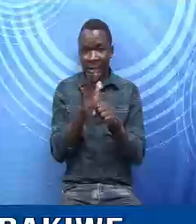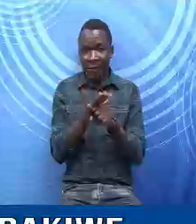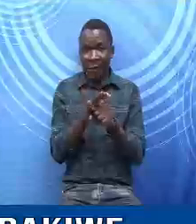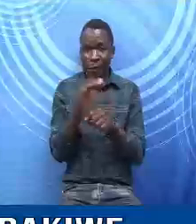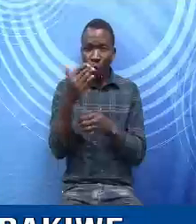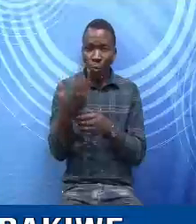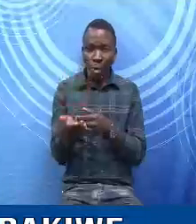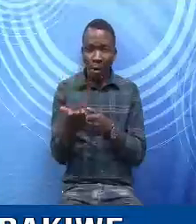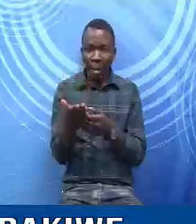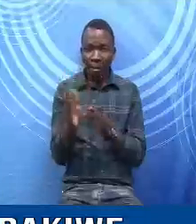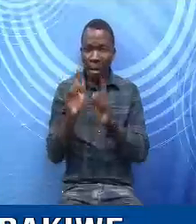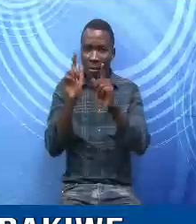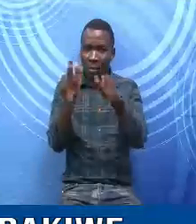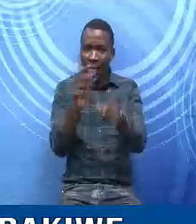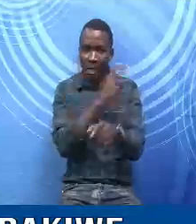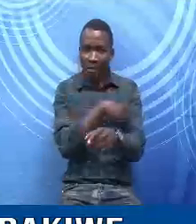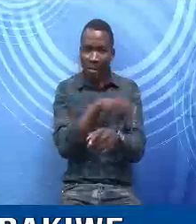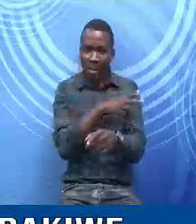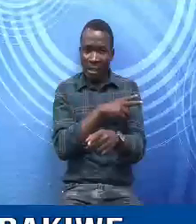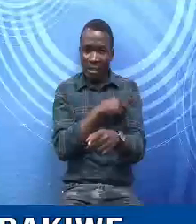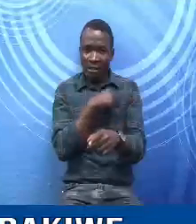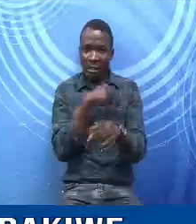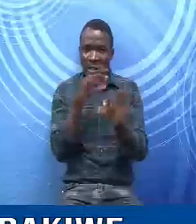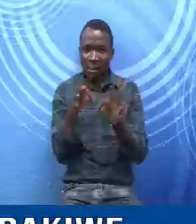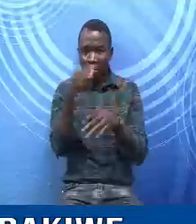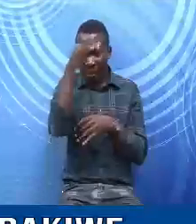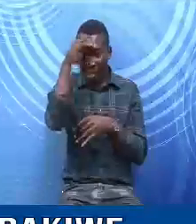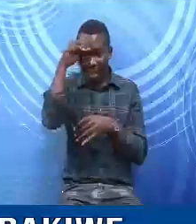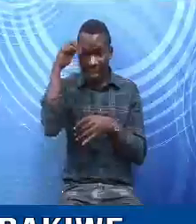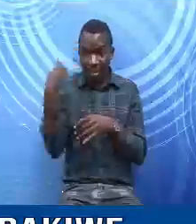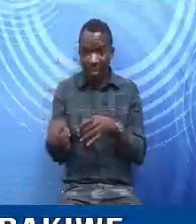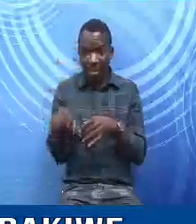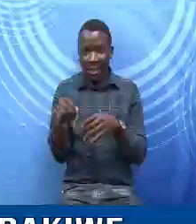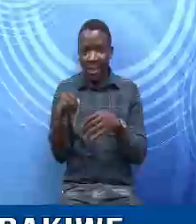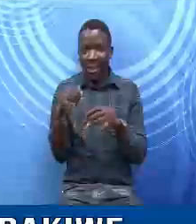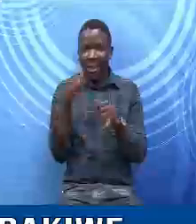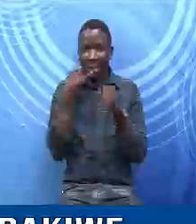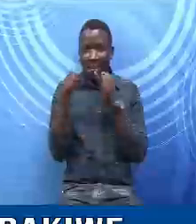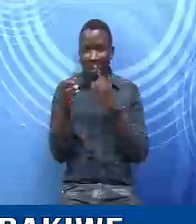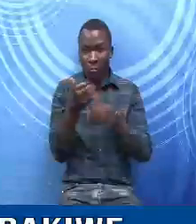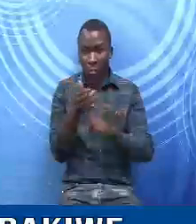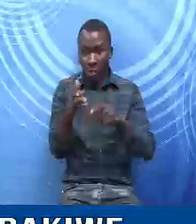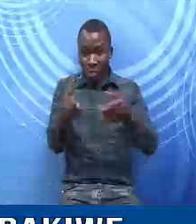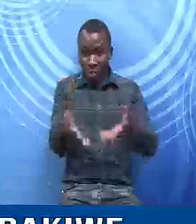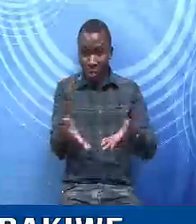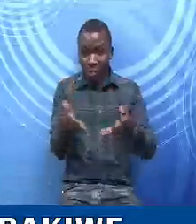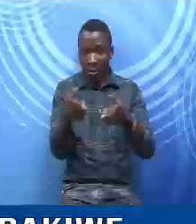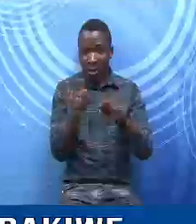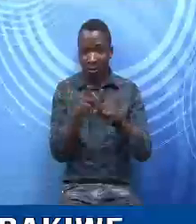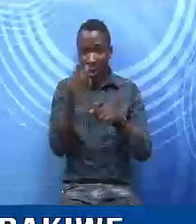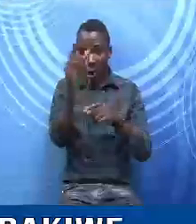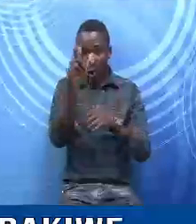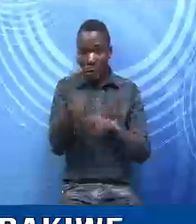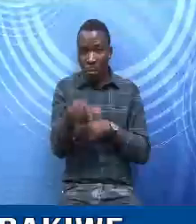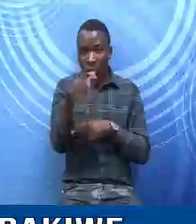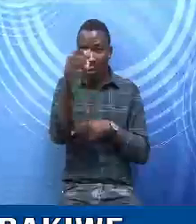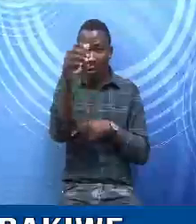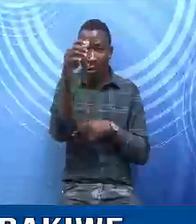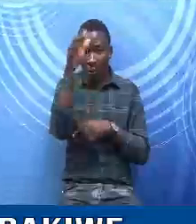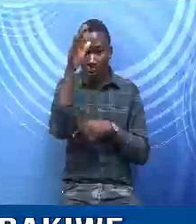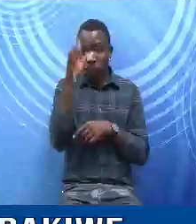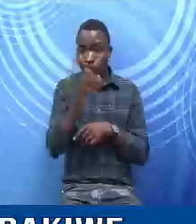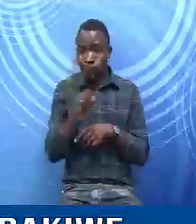bari baramuvujije byaranze. Anjye niyo makuru menye aha ngaha. Ubwo rero nk'umuntu w'umusaza wabaga ku mukwe